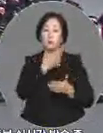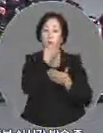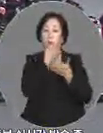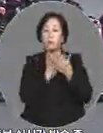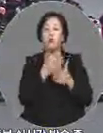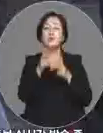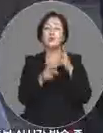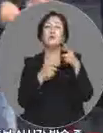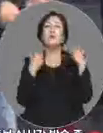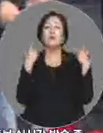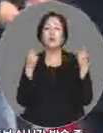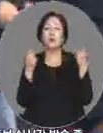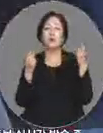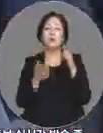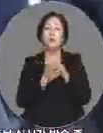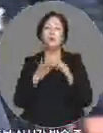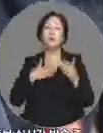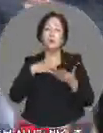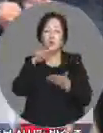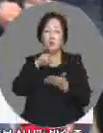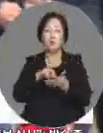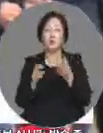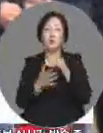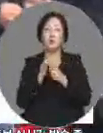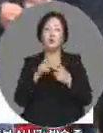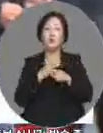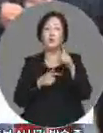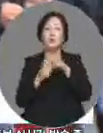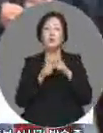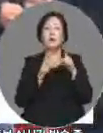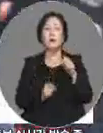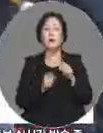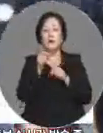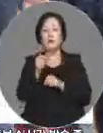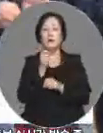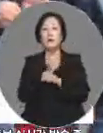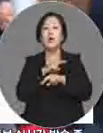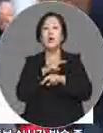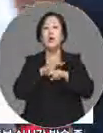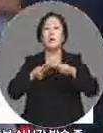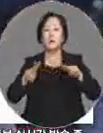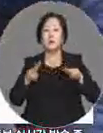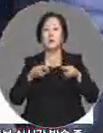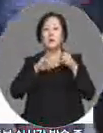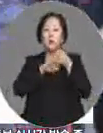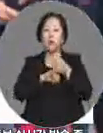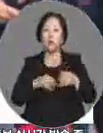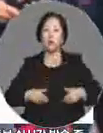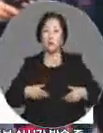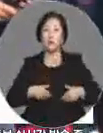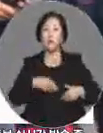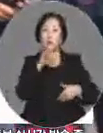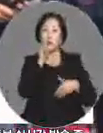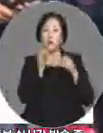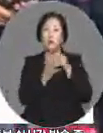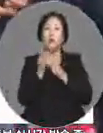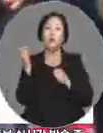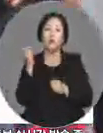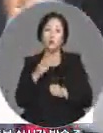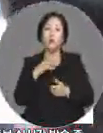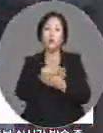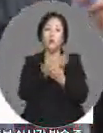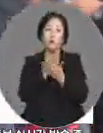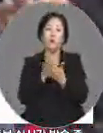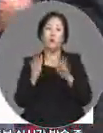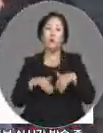파업과 같습니다. 네, 저희는 일몰제 연장보다 폐지를 원하고 있습니다. 일몰제 폐지하고 전